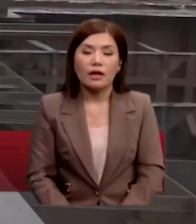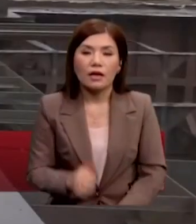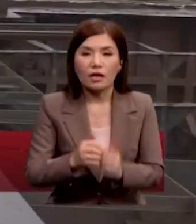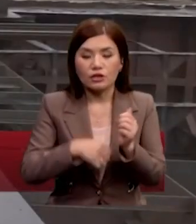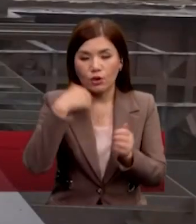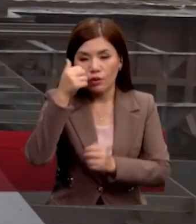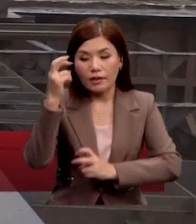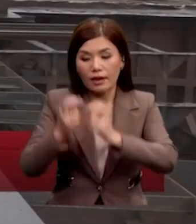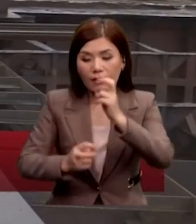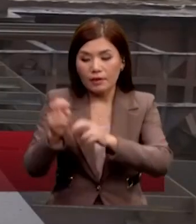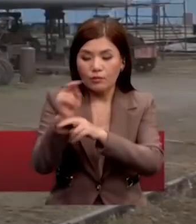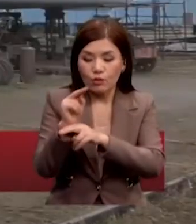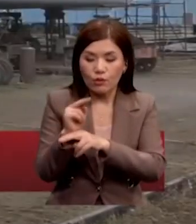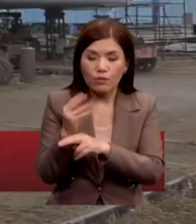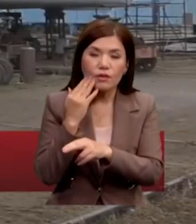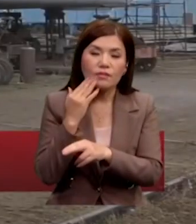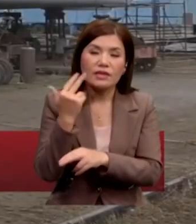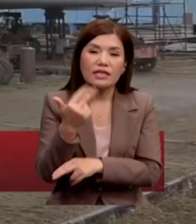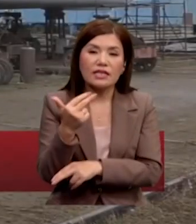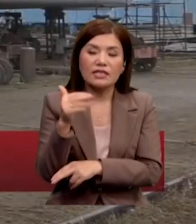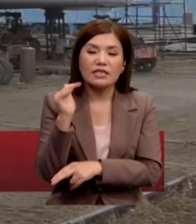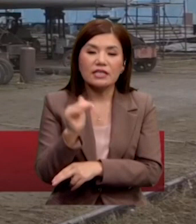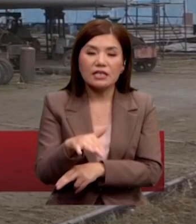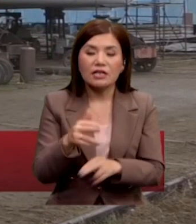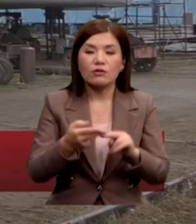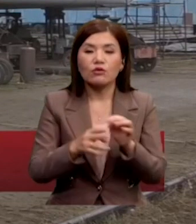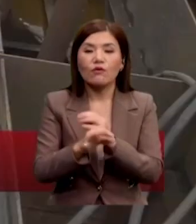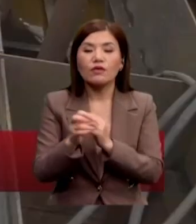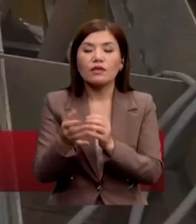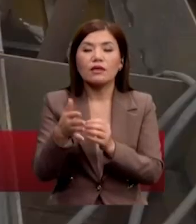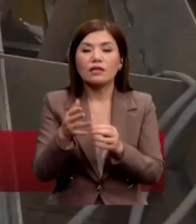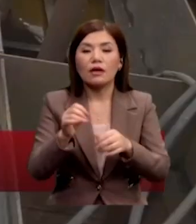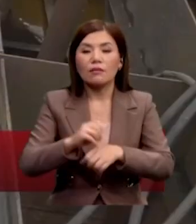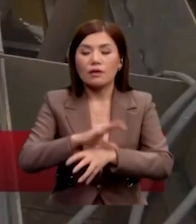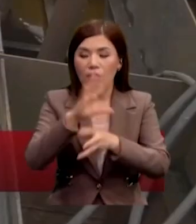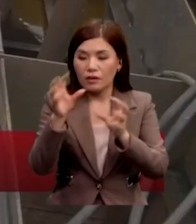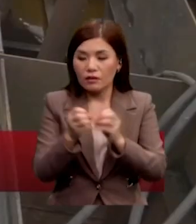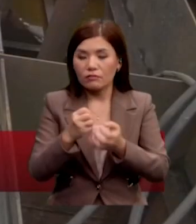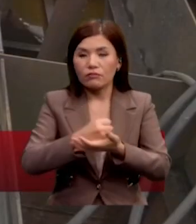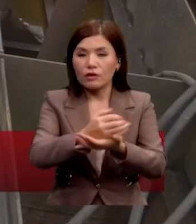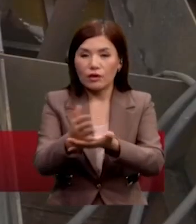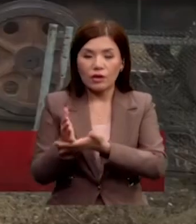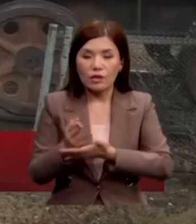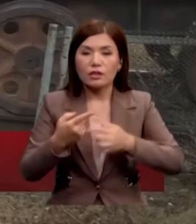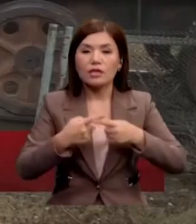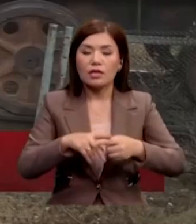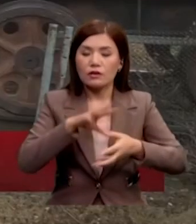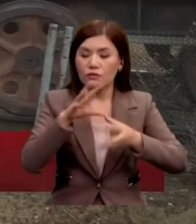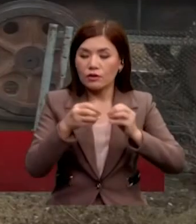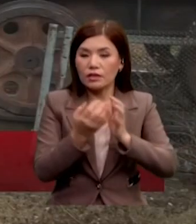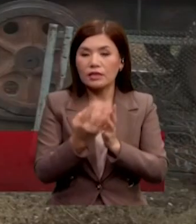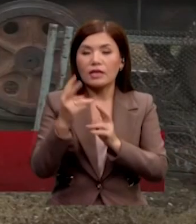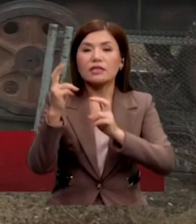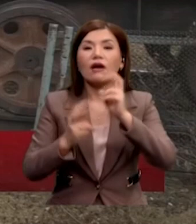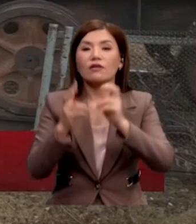Ежегодно на заводе ремонтируется около 30 единиц флота, а само предприятие оснащено всем необходимым оборудованием. Завод